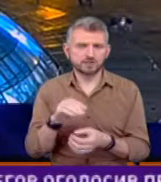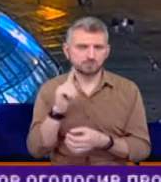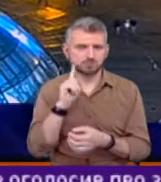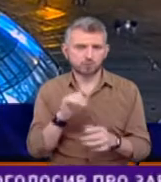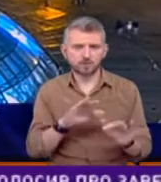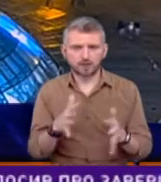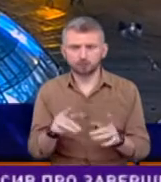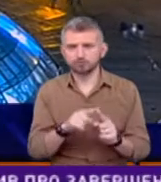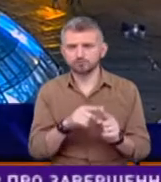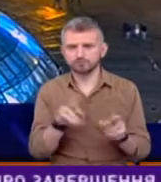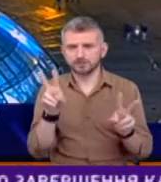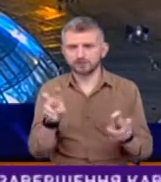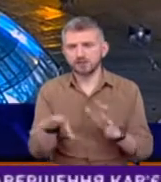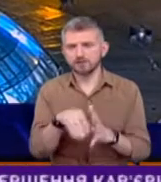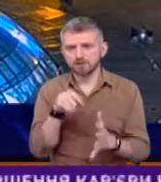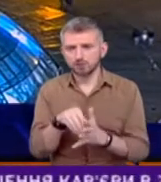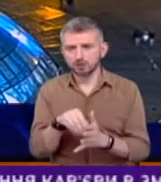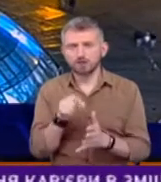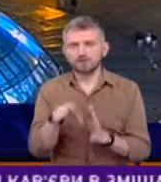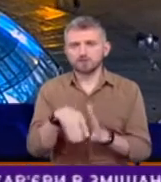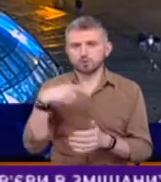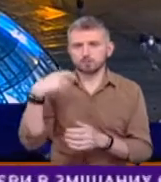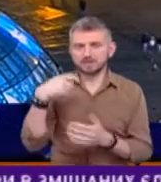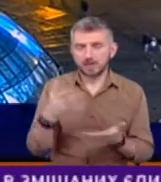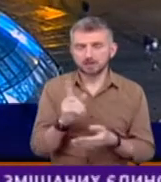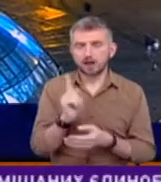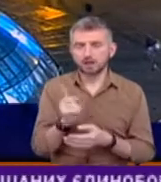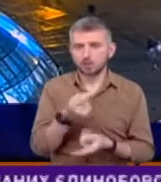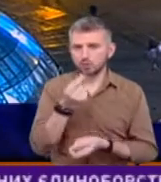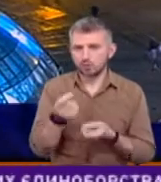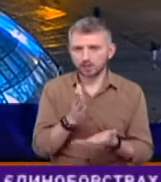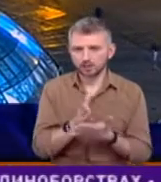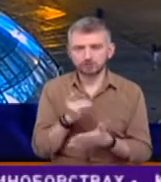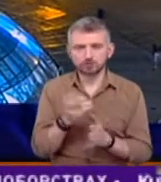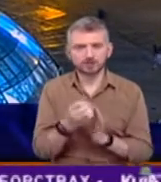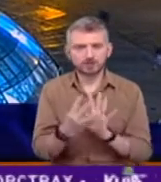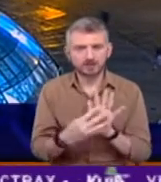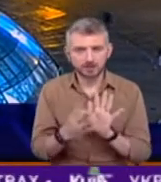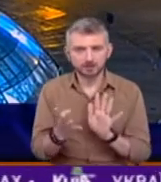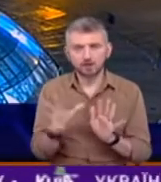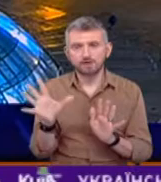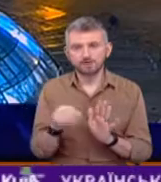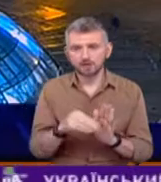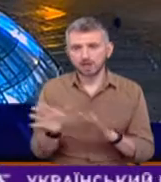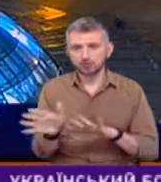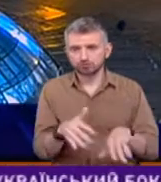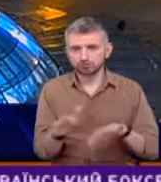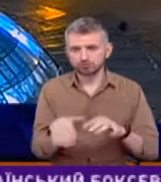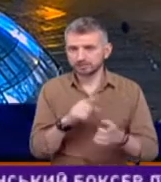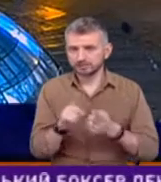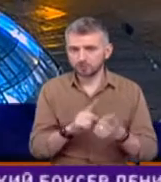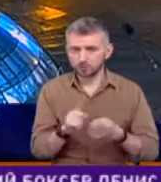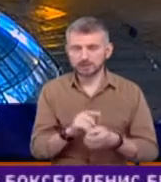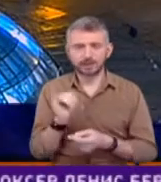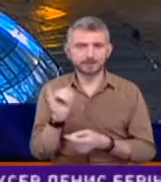який називається вибори, ну, в даній частині вибори президента, але нюанс 2019. Все тече, все змінюється.